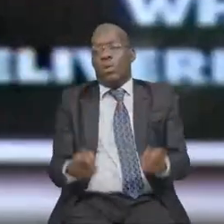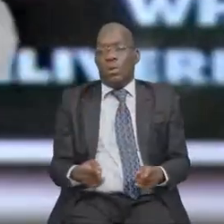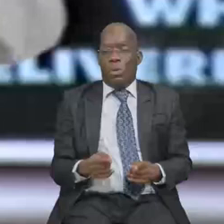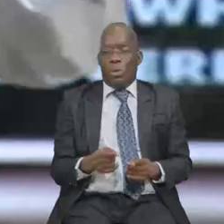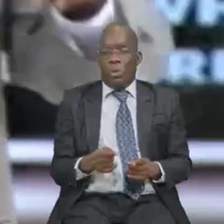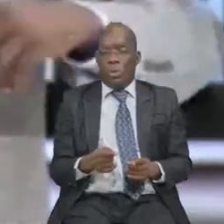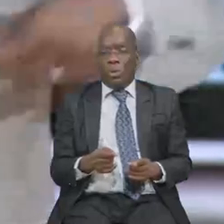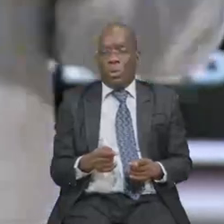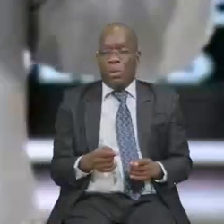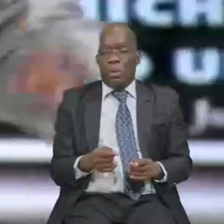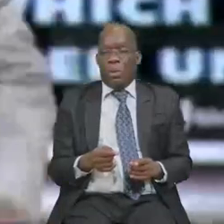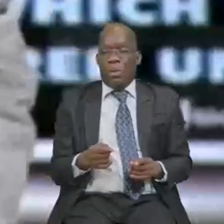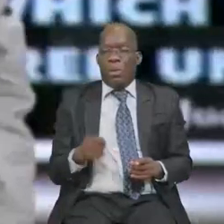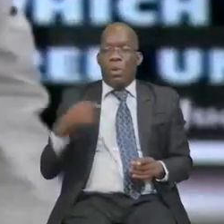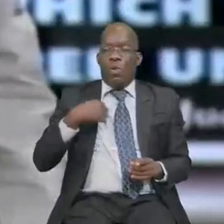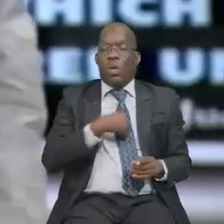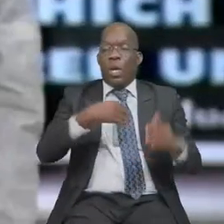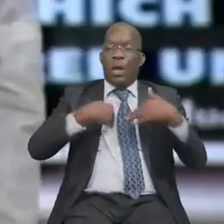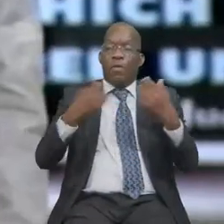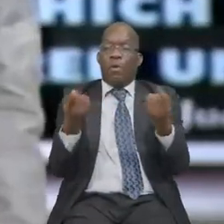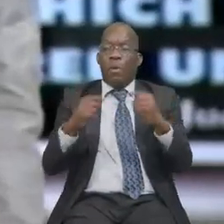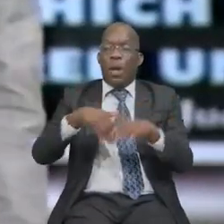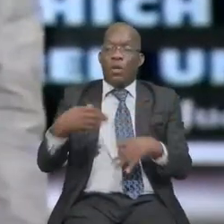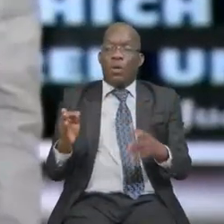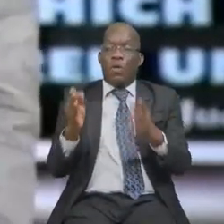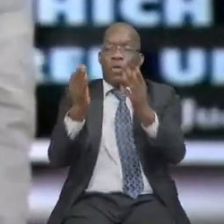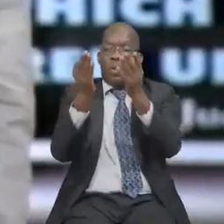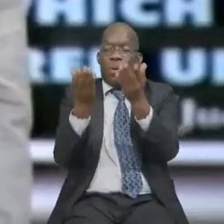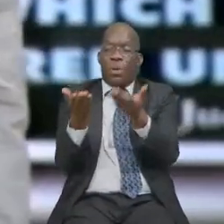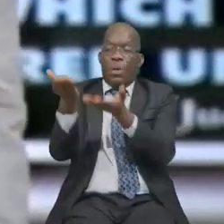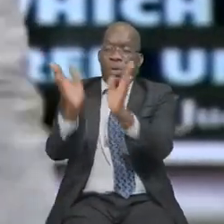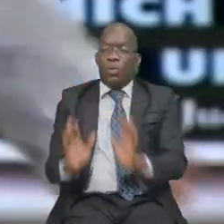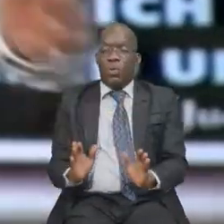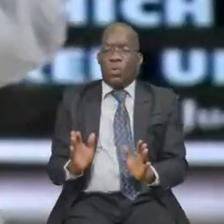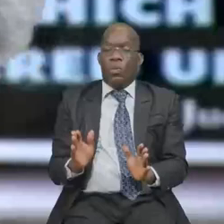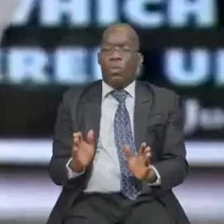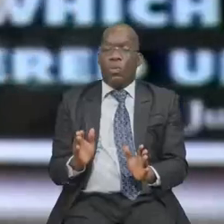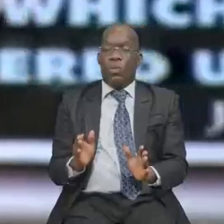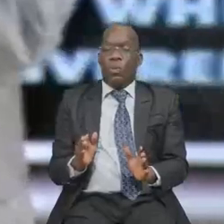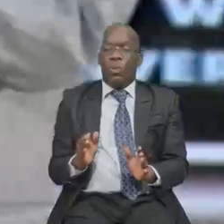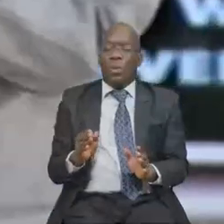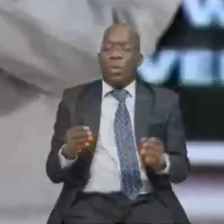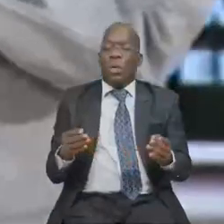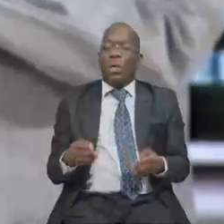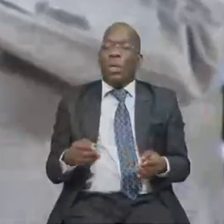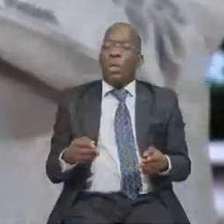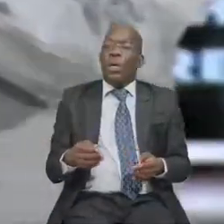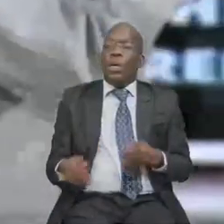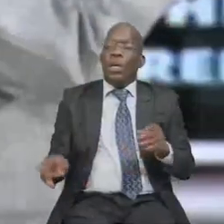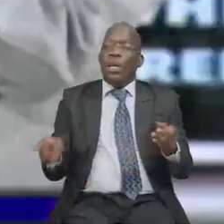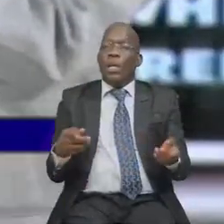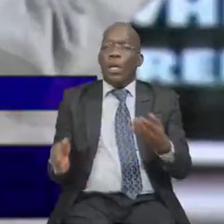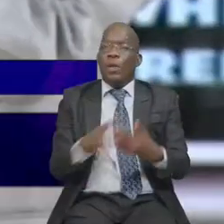esclavage. Sors de l'esclavage. Il n'y a plus d'esclavage. Même l'esclavage dans le monde a été